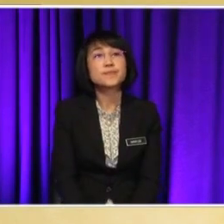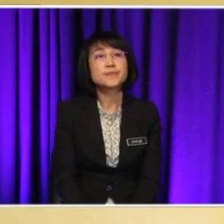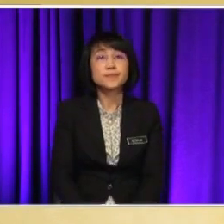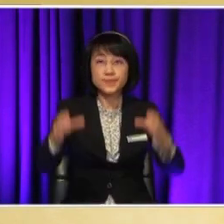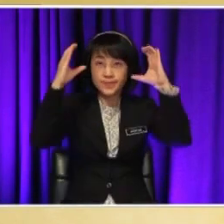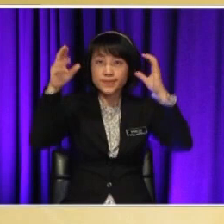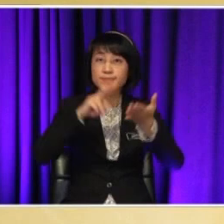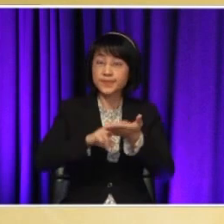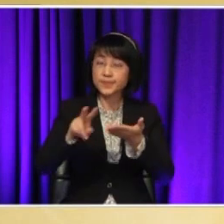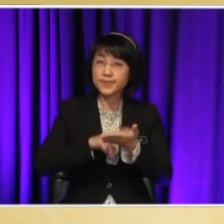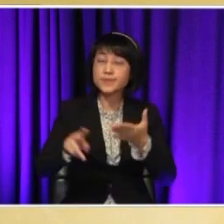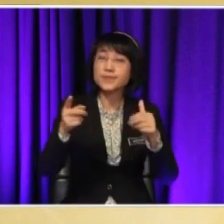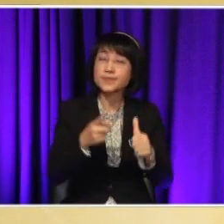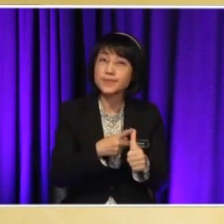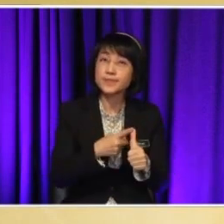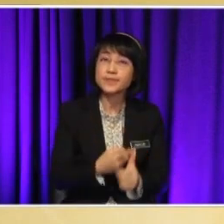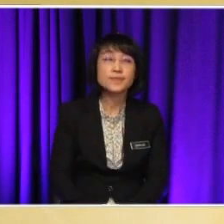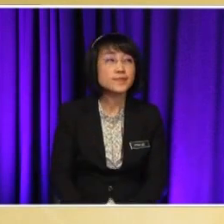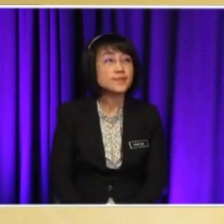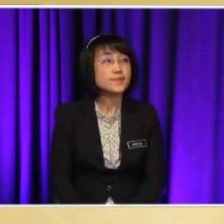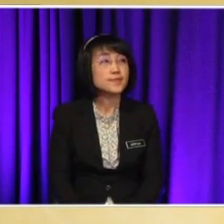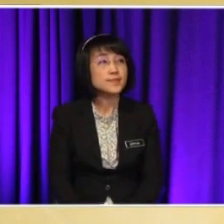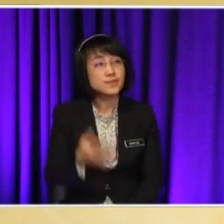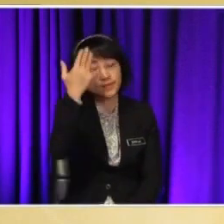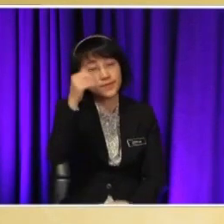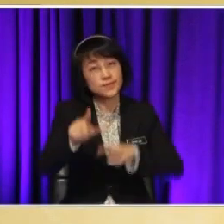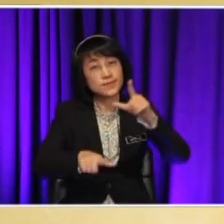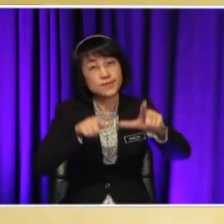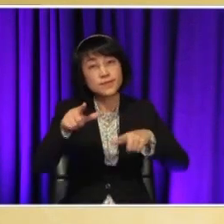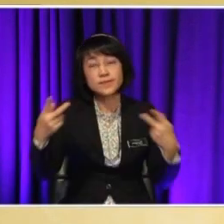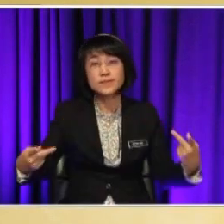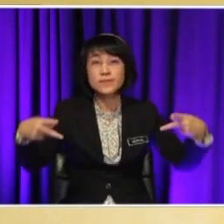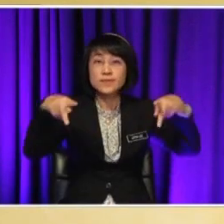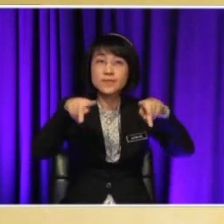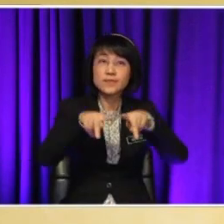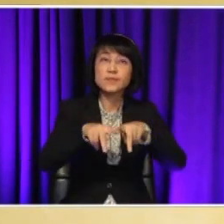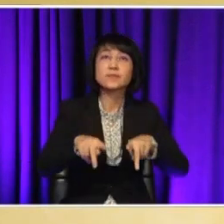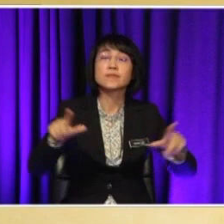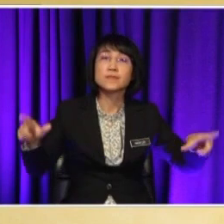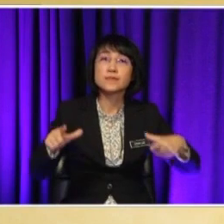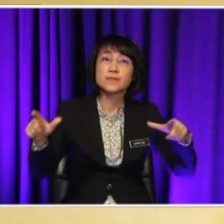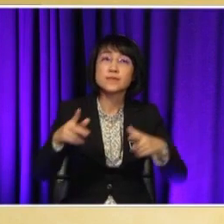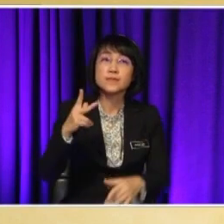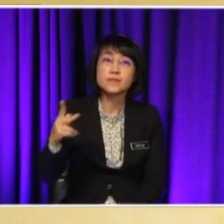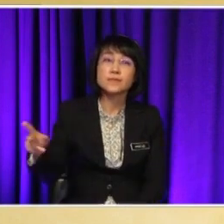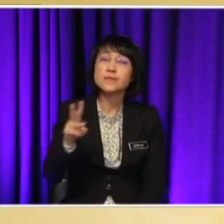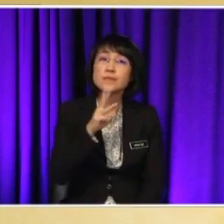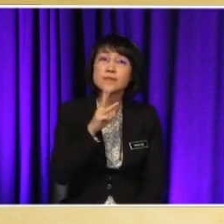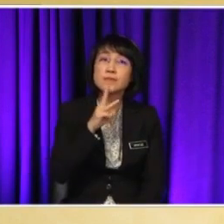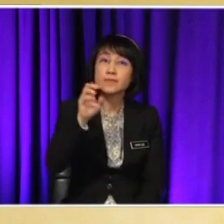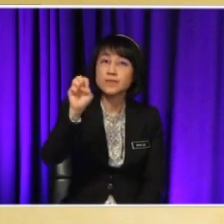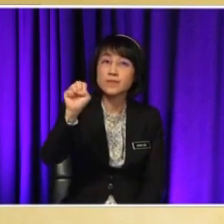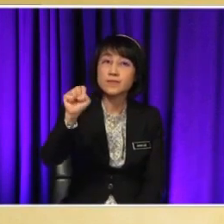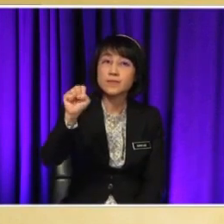baca soalan dulu. Sabar. Mengapakah langkah tersebut perlu dilakukan? Okey, langkah apa tu? Cecair shellac perlu disapu di